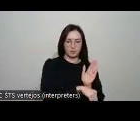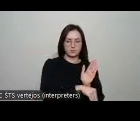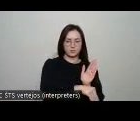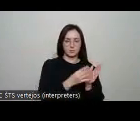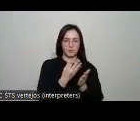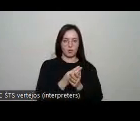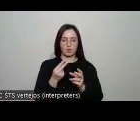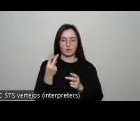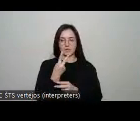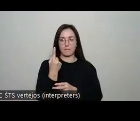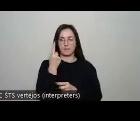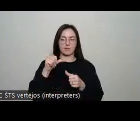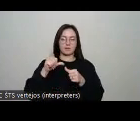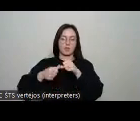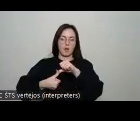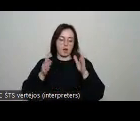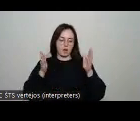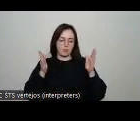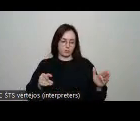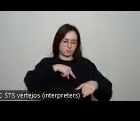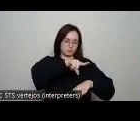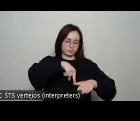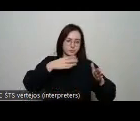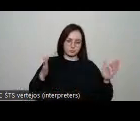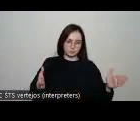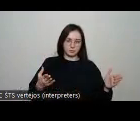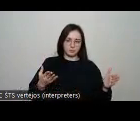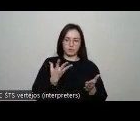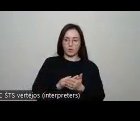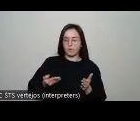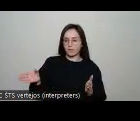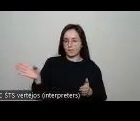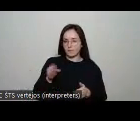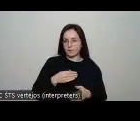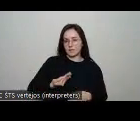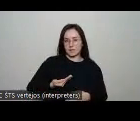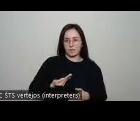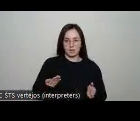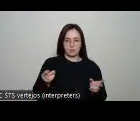21 amžiaus visą gyvenimą ir jo esmę.